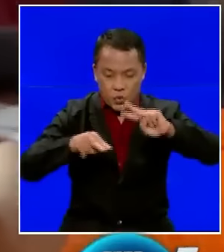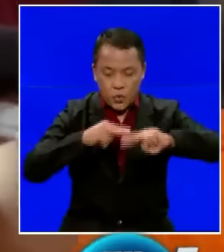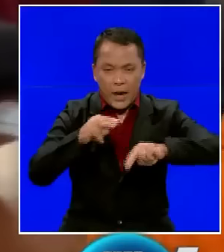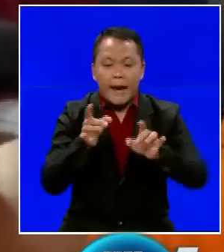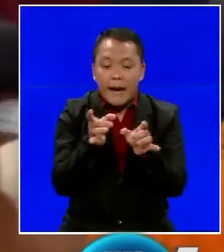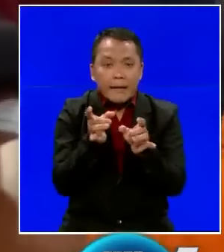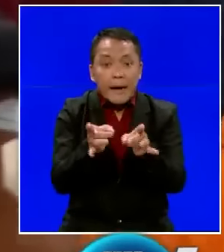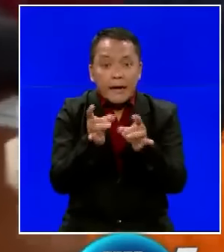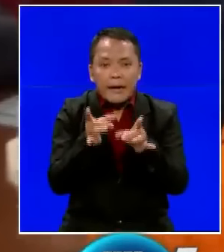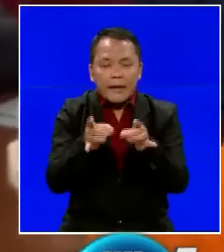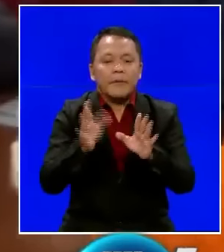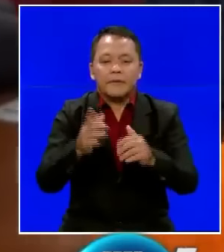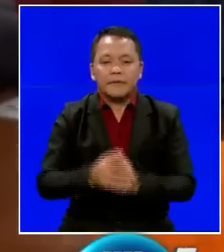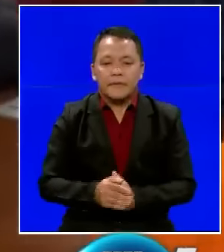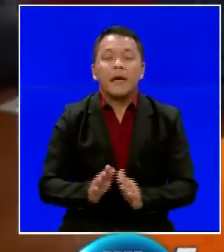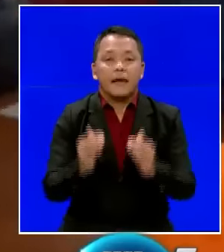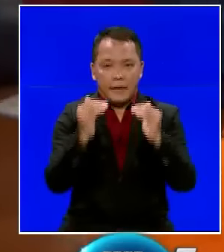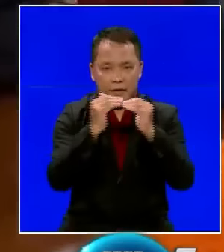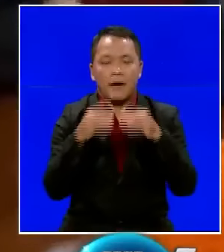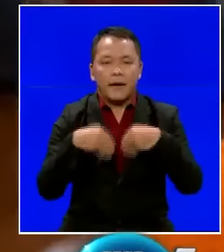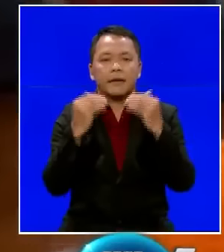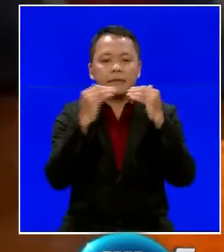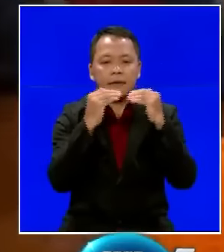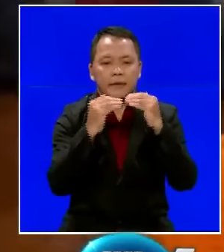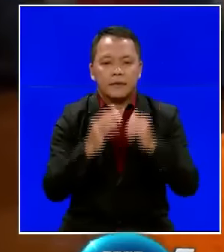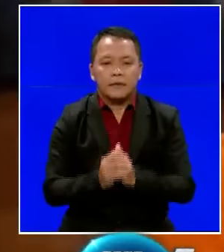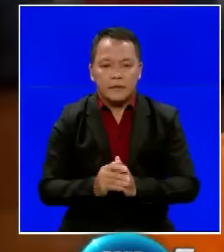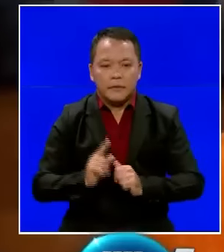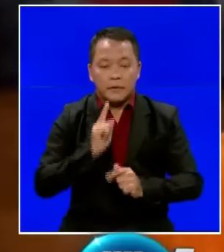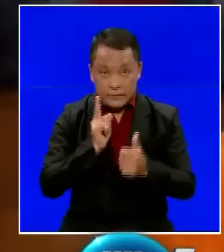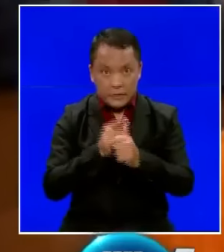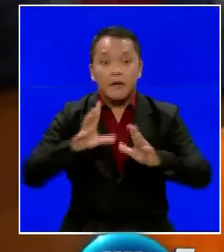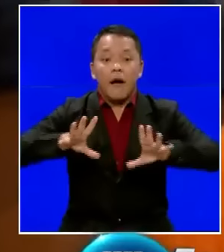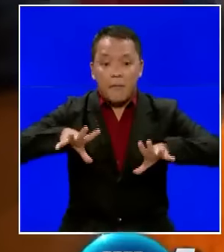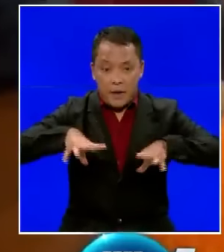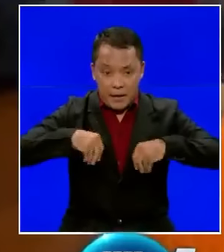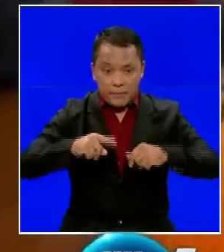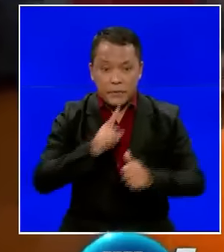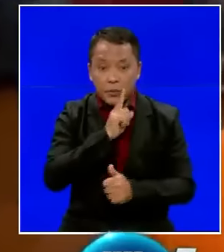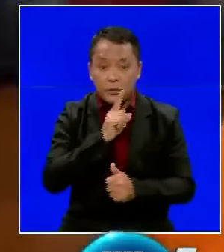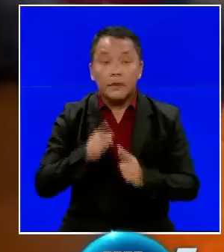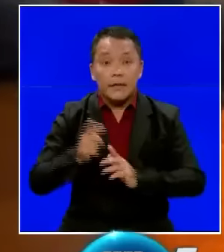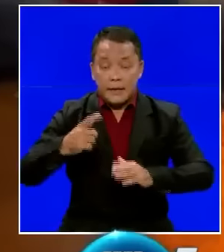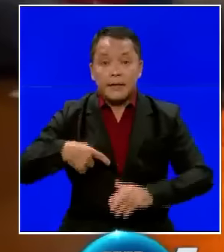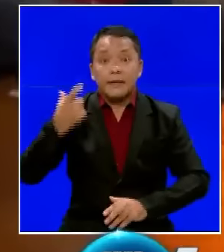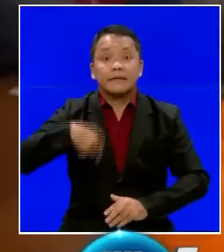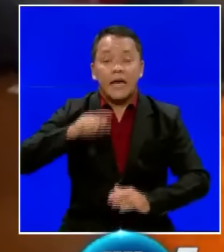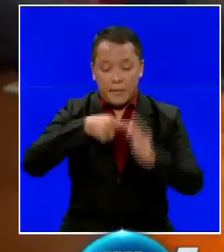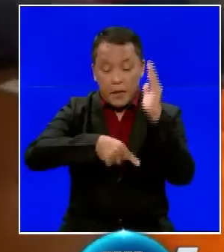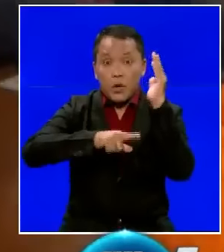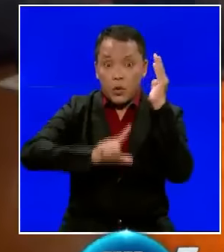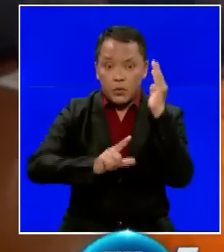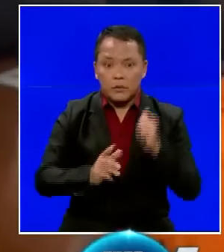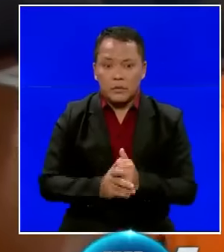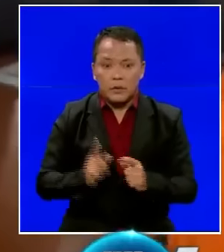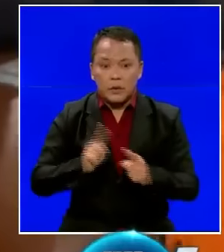บไม่รังแกครับให้ความเป็นธรรมนะ ได้ครับอย่างผมรับสารภาพถ้าเป็นที่ศาลพัทลุงนะครับ